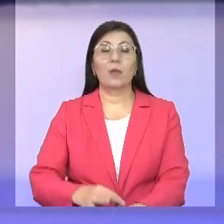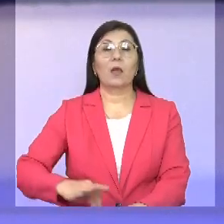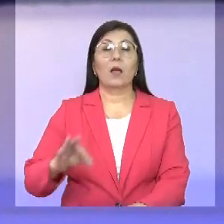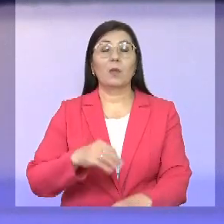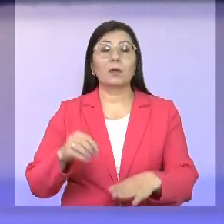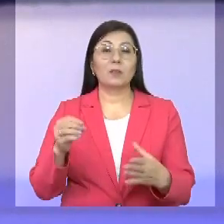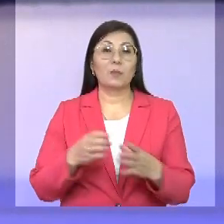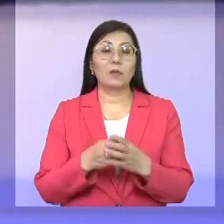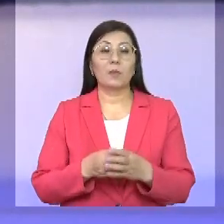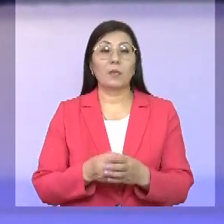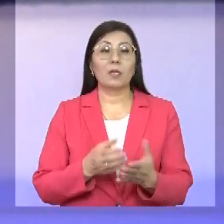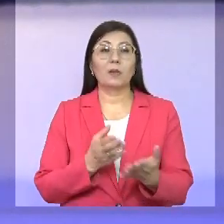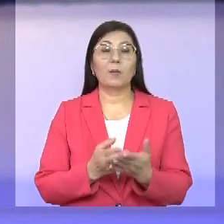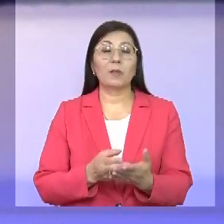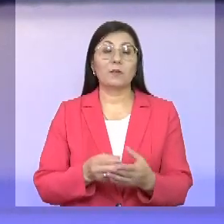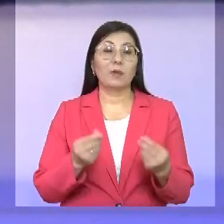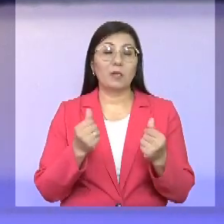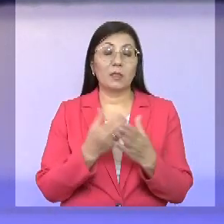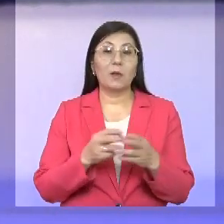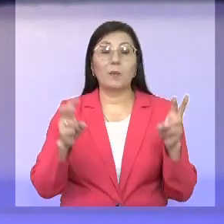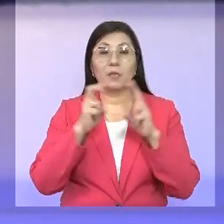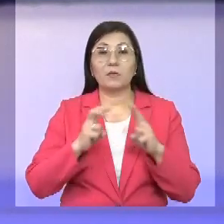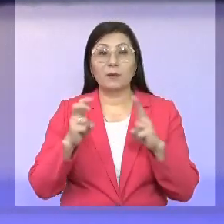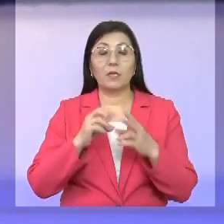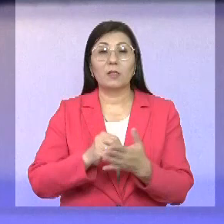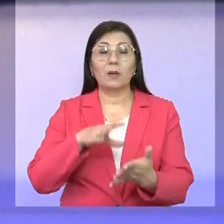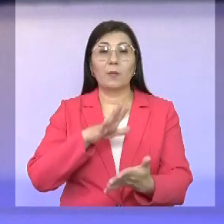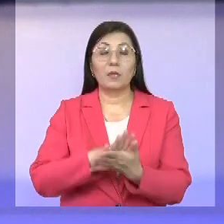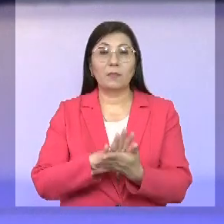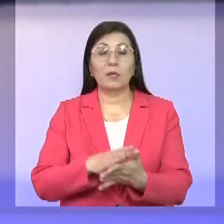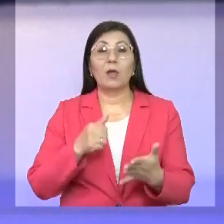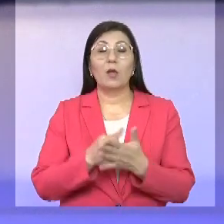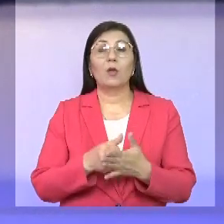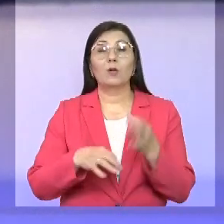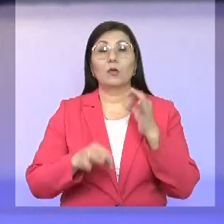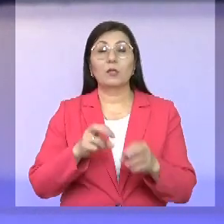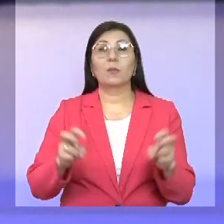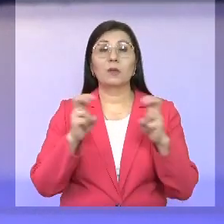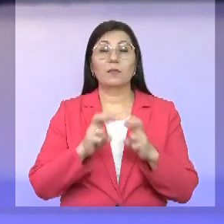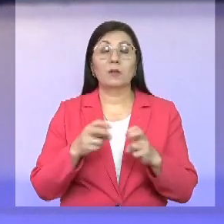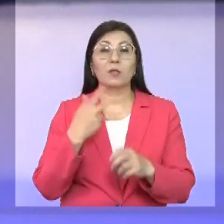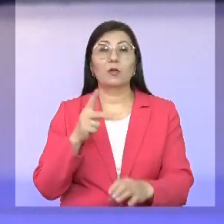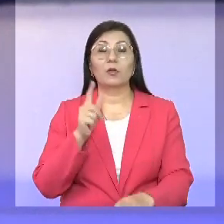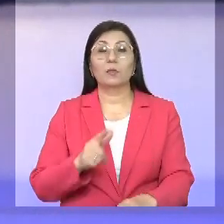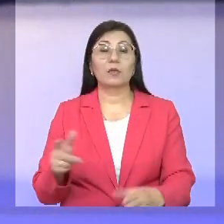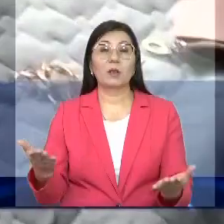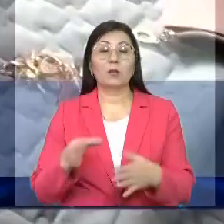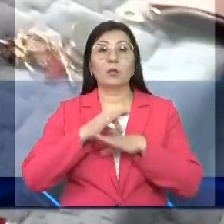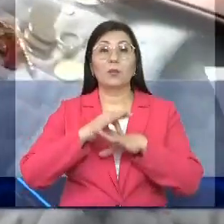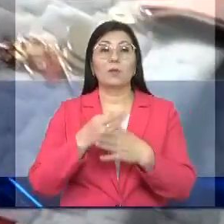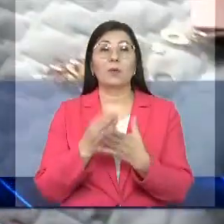Областным департаментом агентства по финансовому мониторингу зарегистрировано досудебное расследование в отношении трех человек,